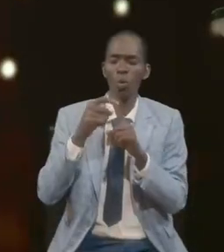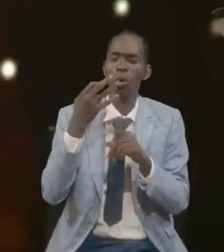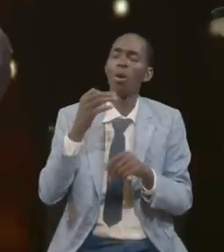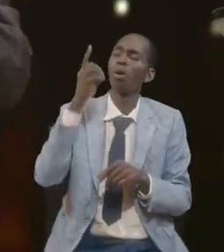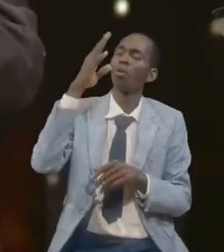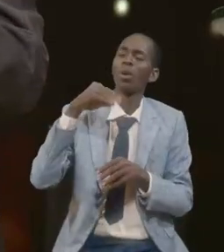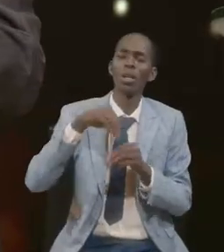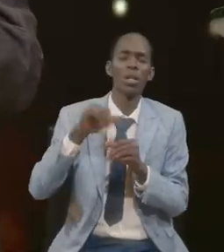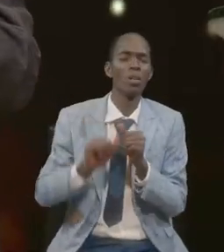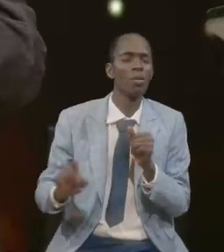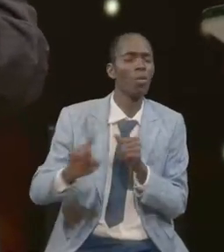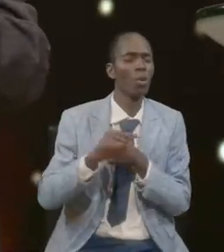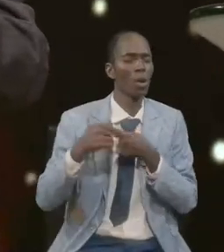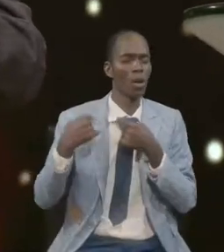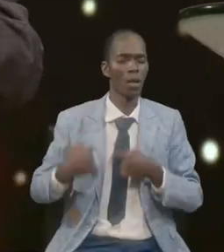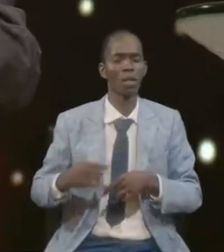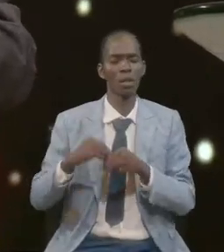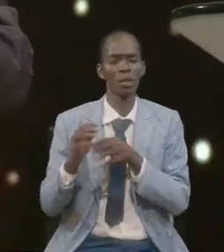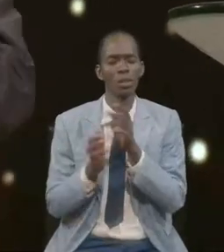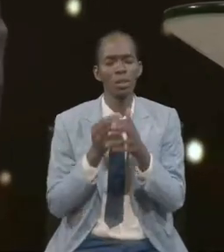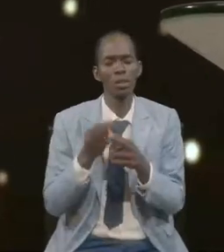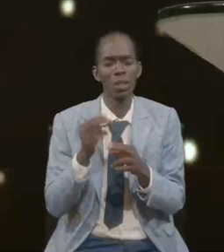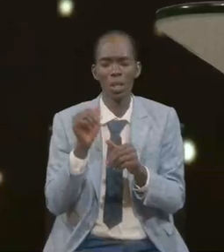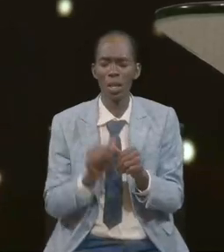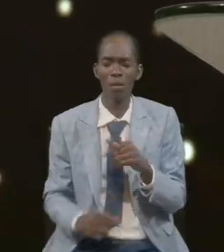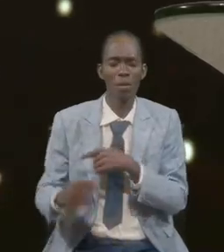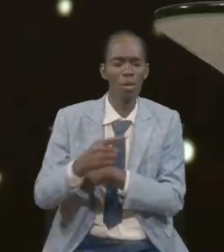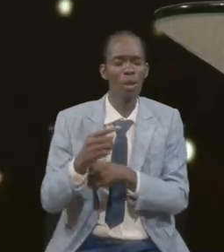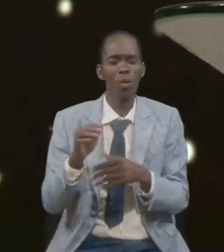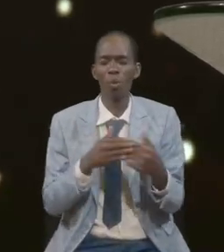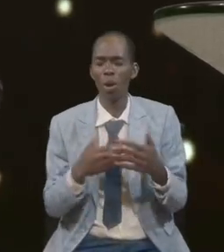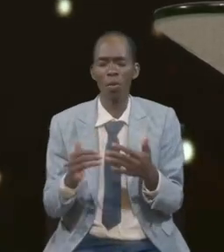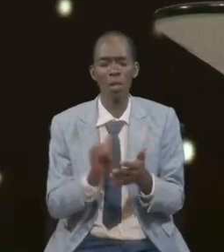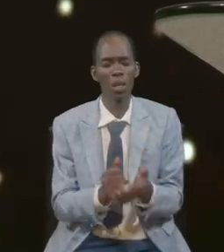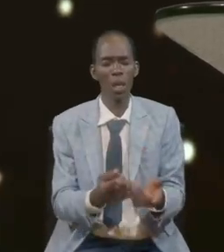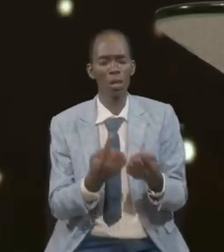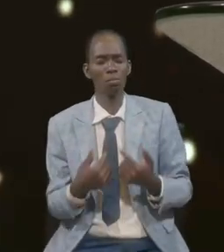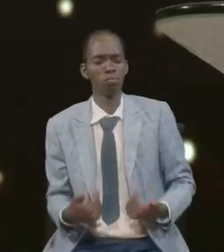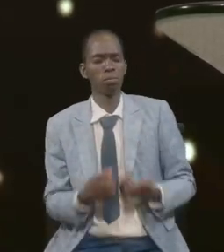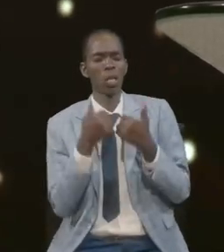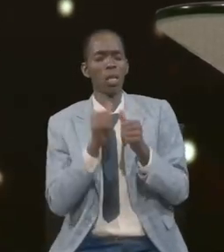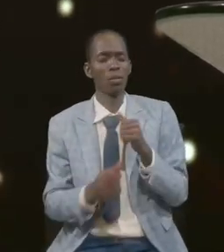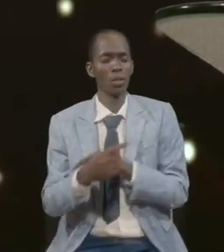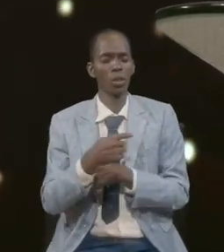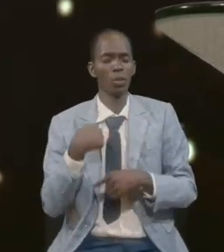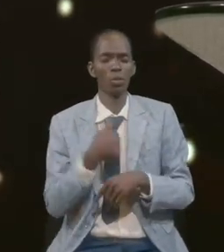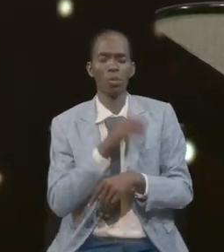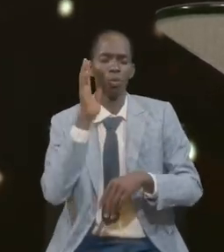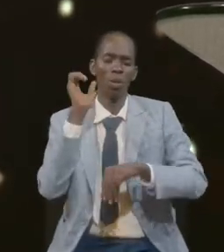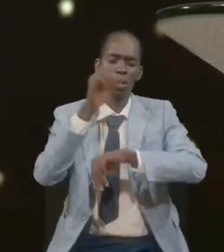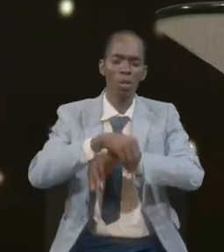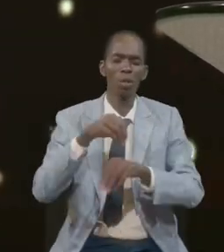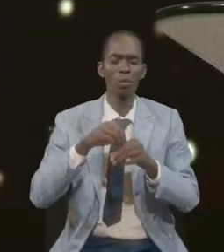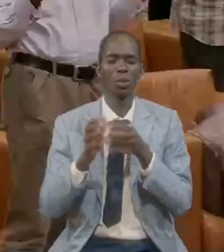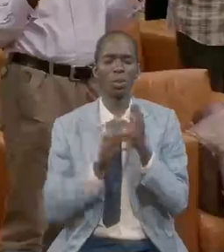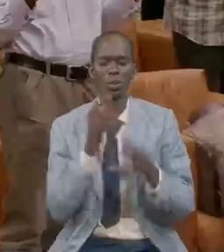cœur. Seigneur, chaque jour, quel que soit ce qui arrive chaque jour, nous allons vivre victorieusement,